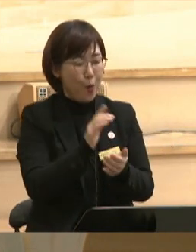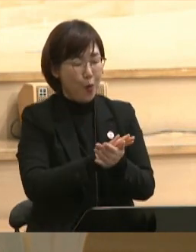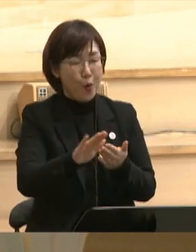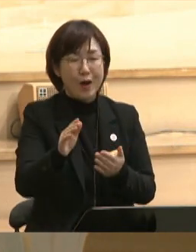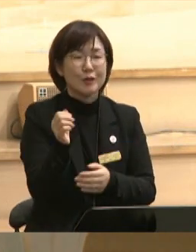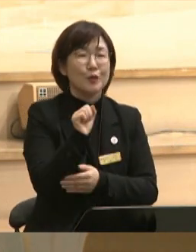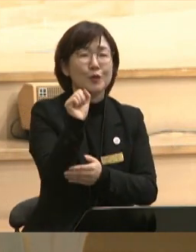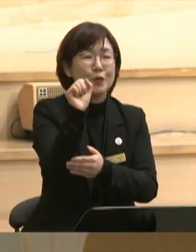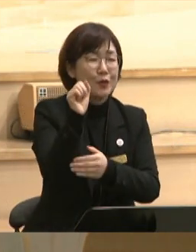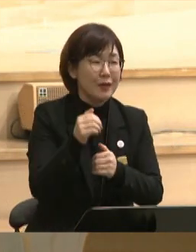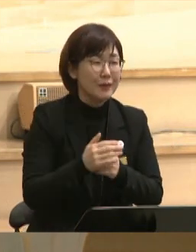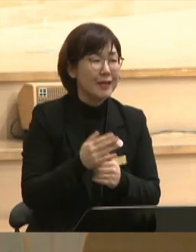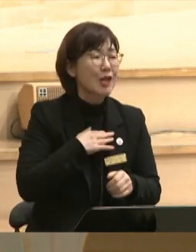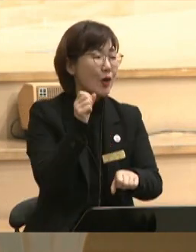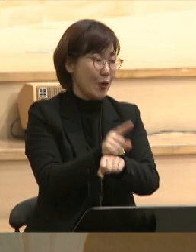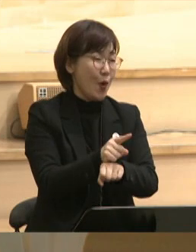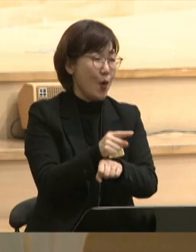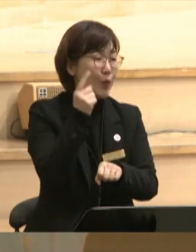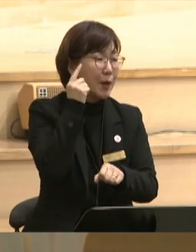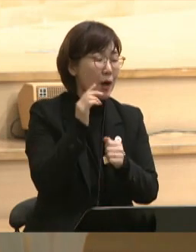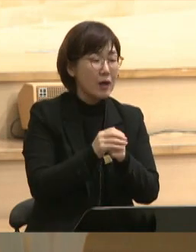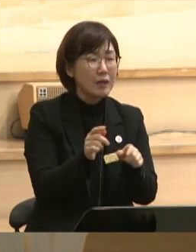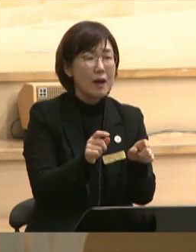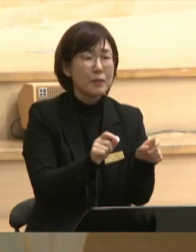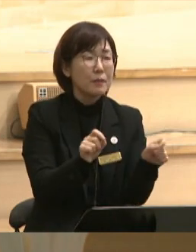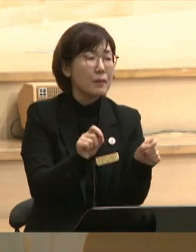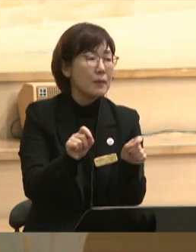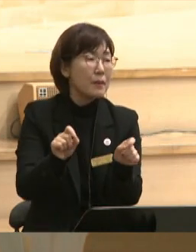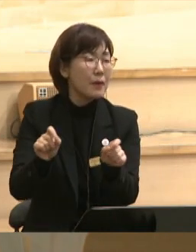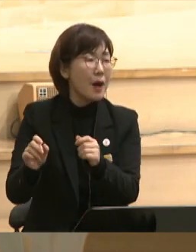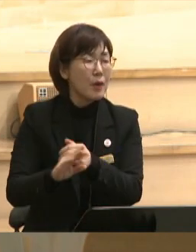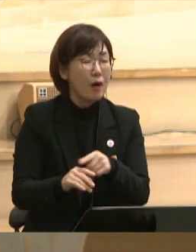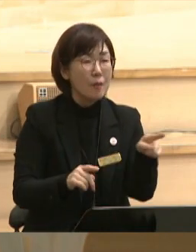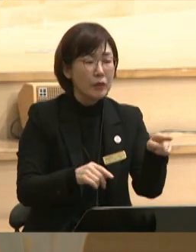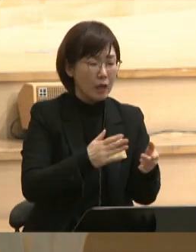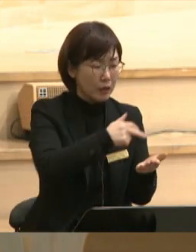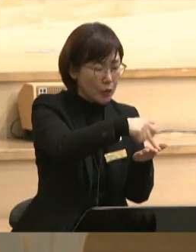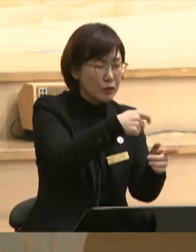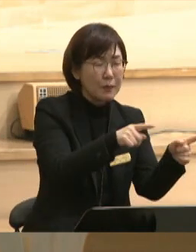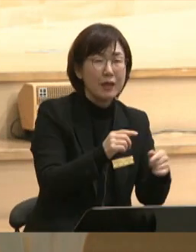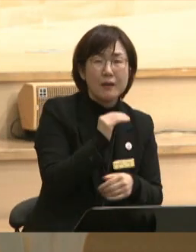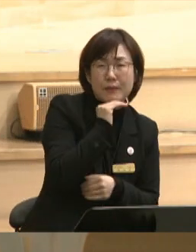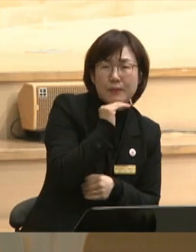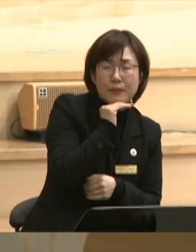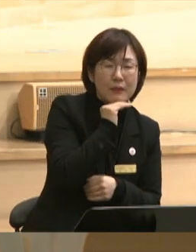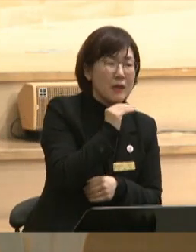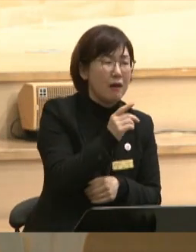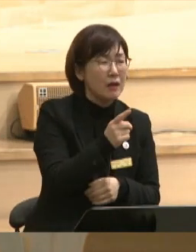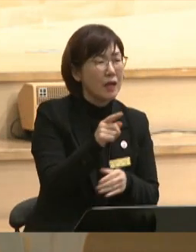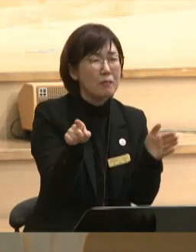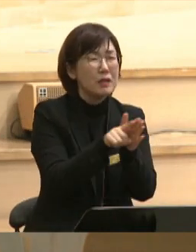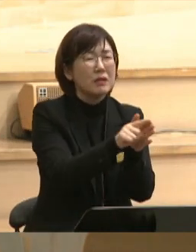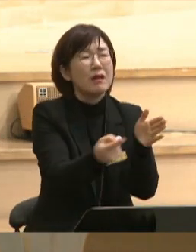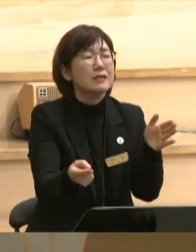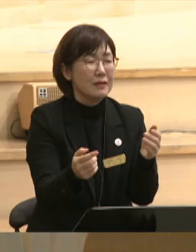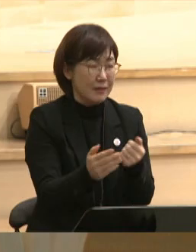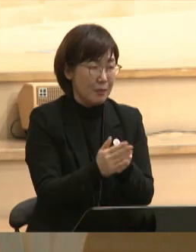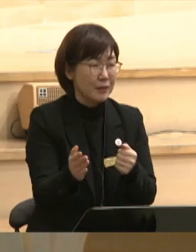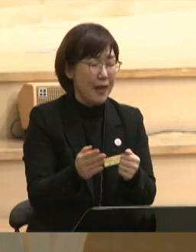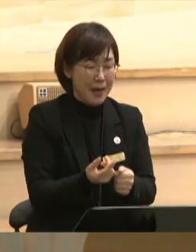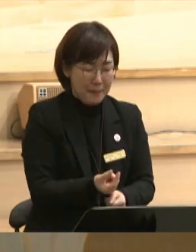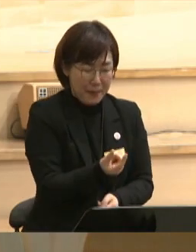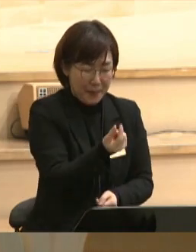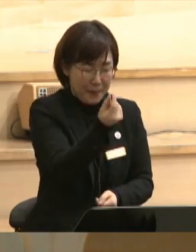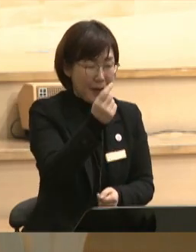왜 그러냐면 이게 딜레이가 되면 그 삶이 얼마나 기다릴까 신뢰의 문제라고 생각하기 때문에